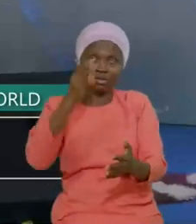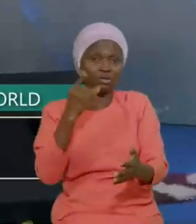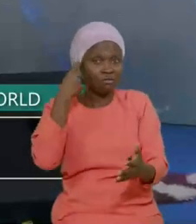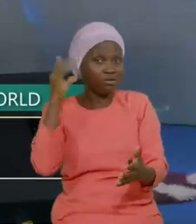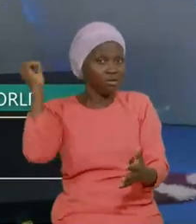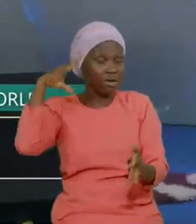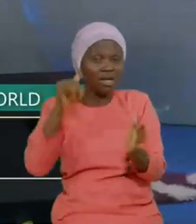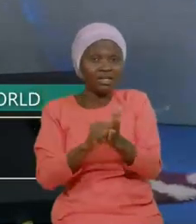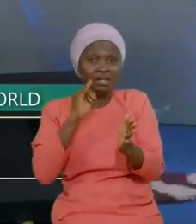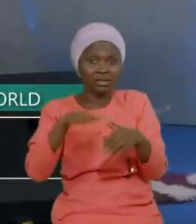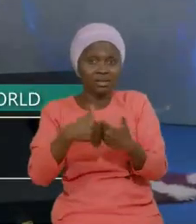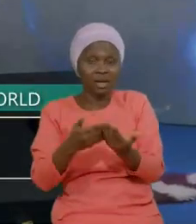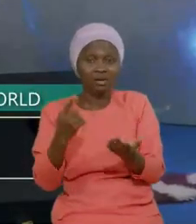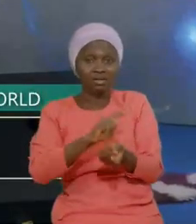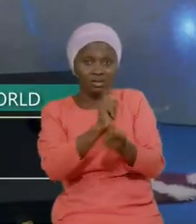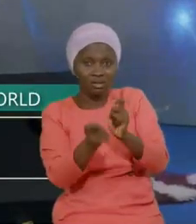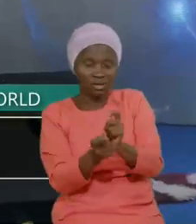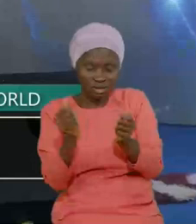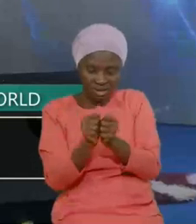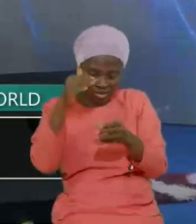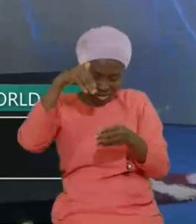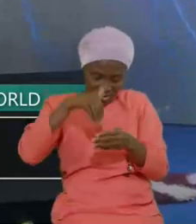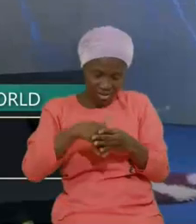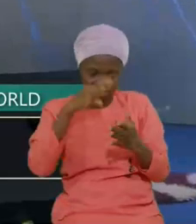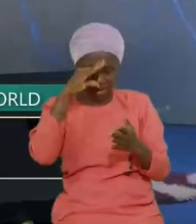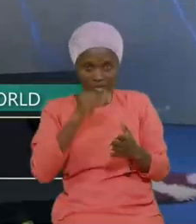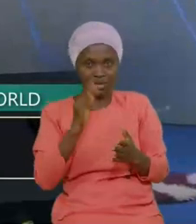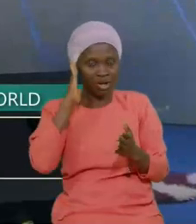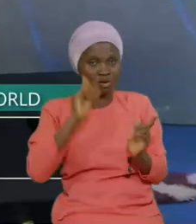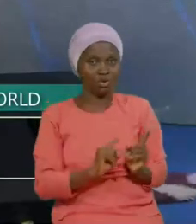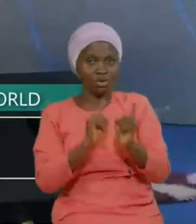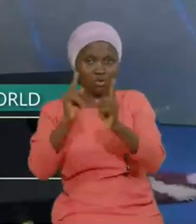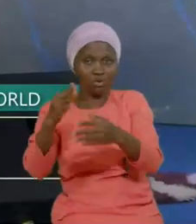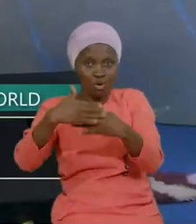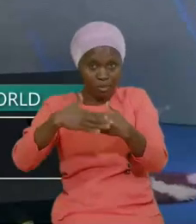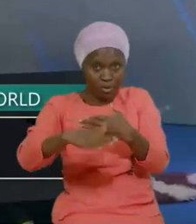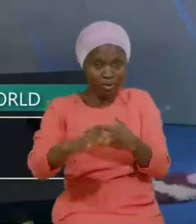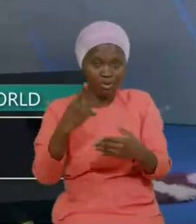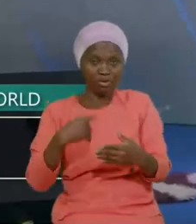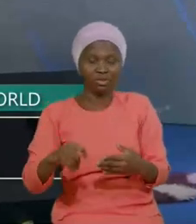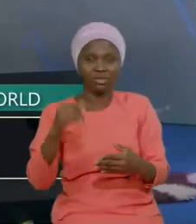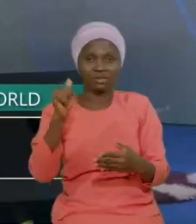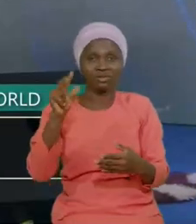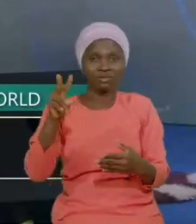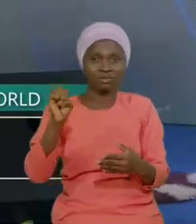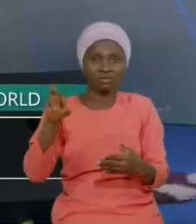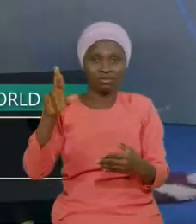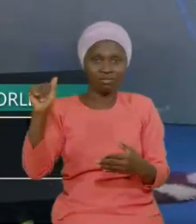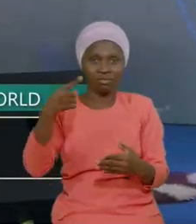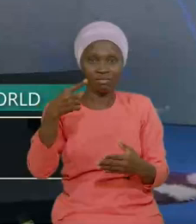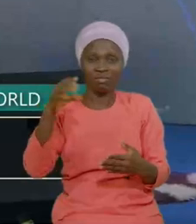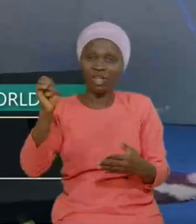the change in man will not go beyond the average that you knew in the past.